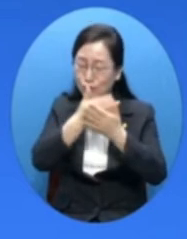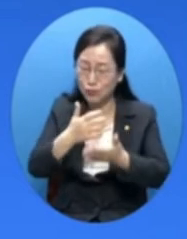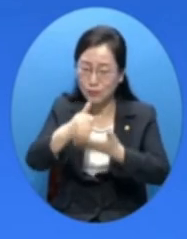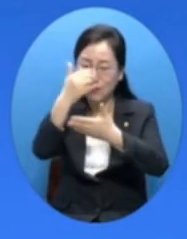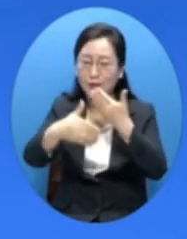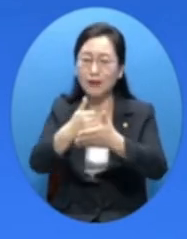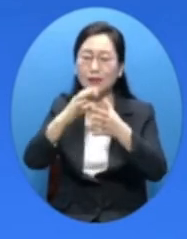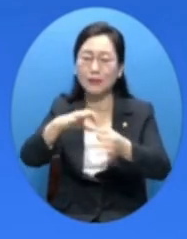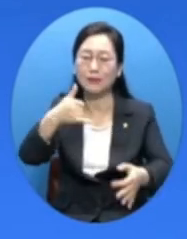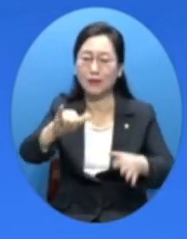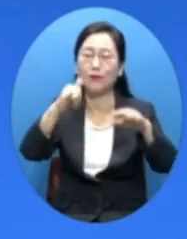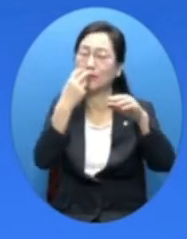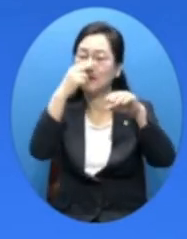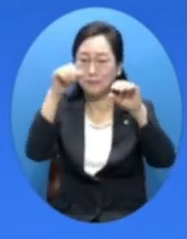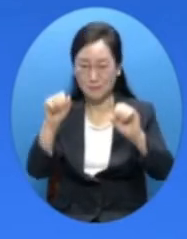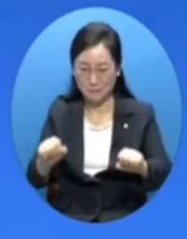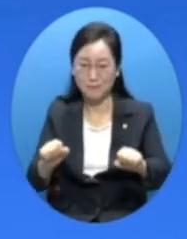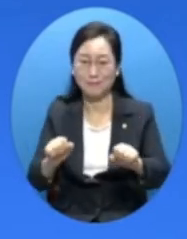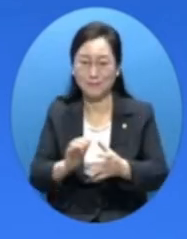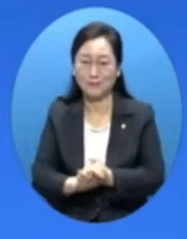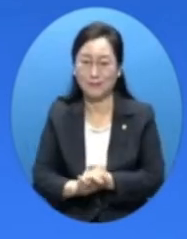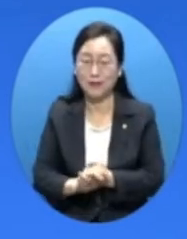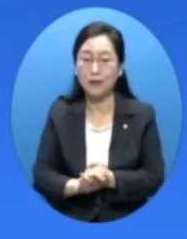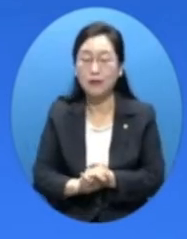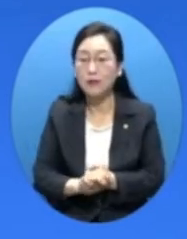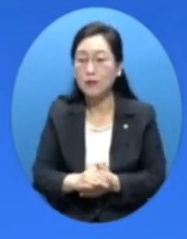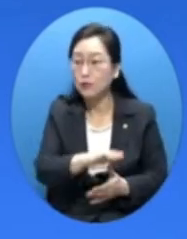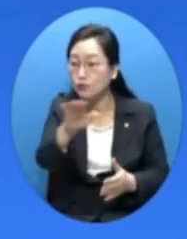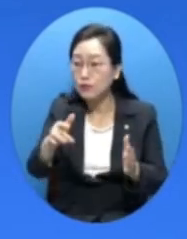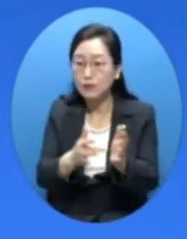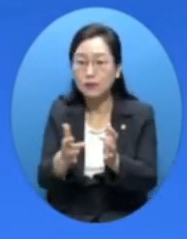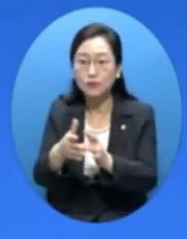되는 것입니다. 우리는 예수 믿고